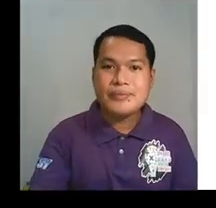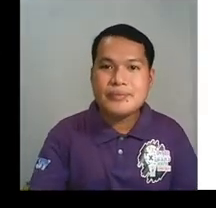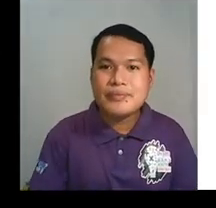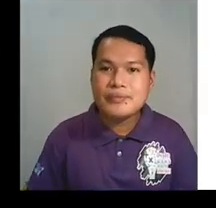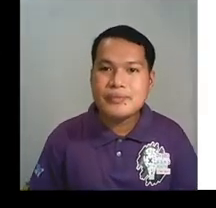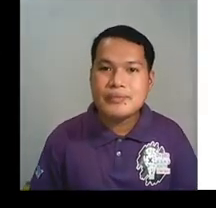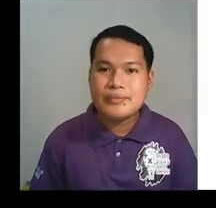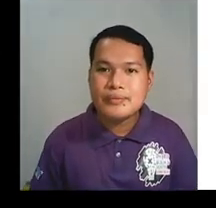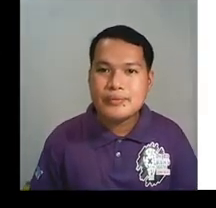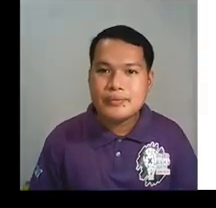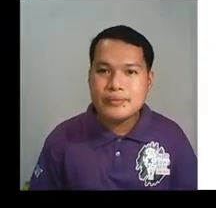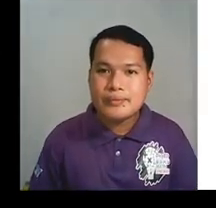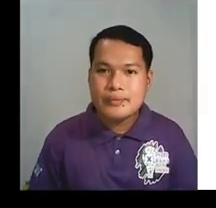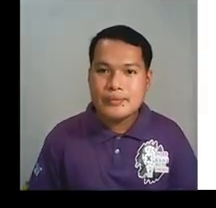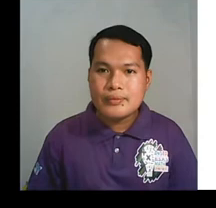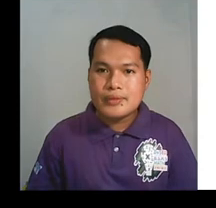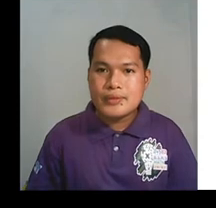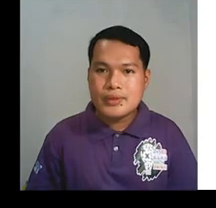Okay. Okay.